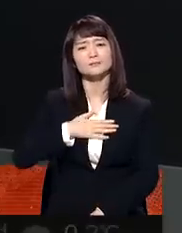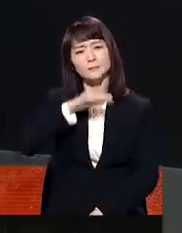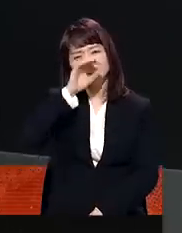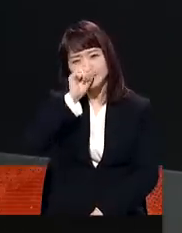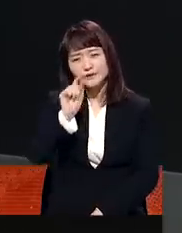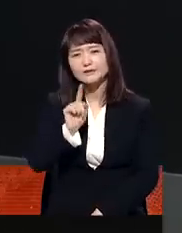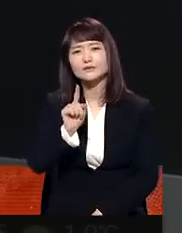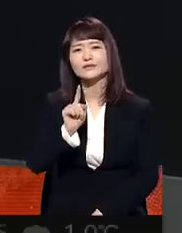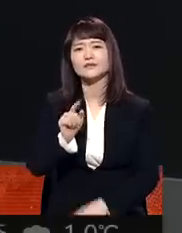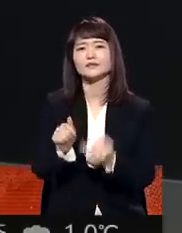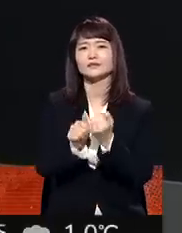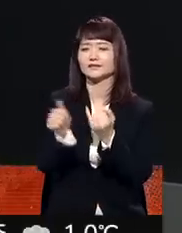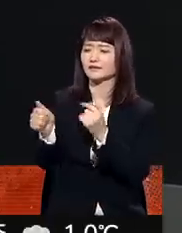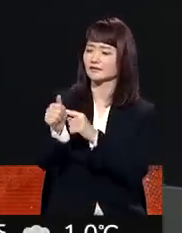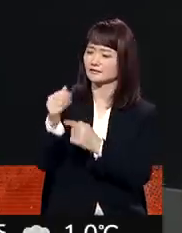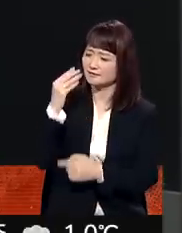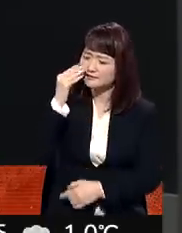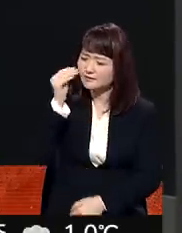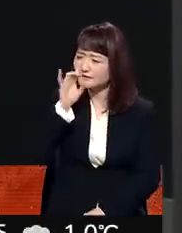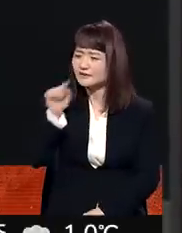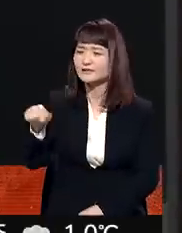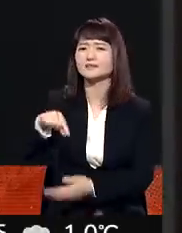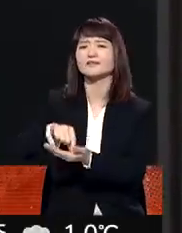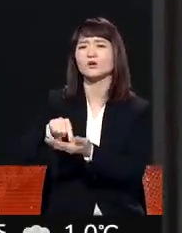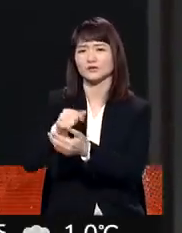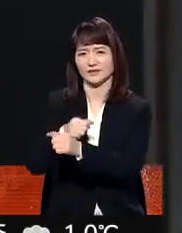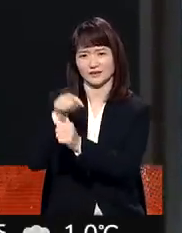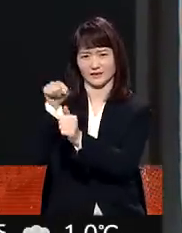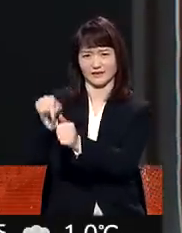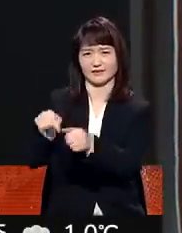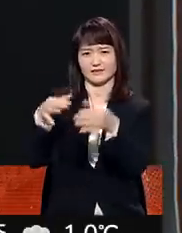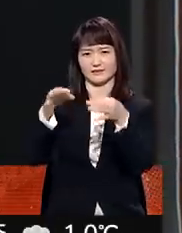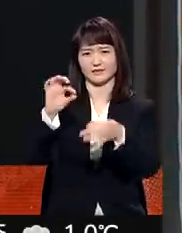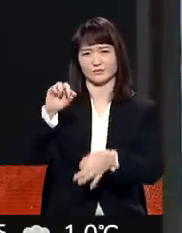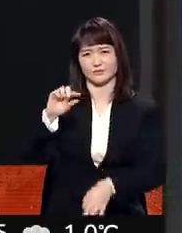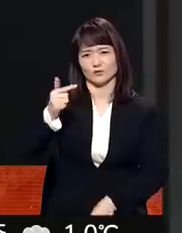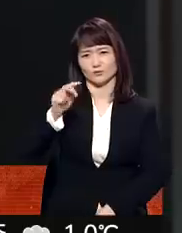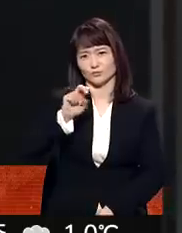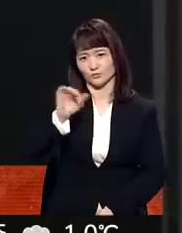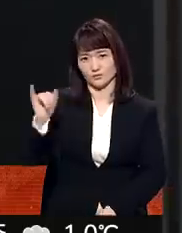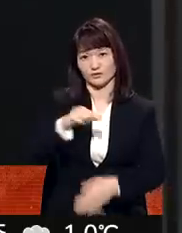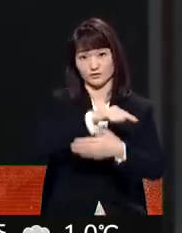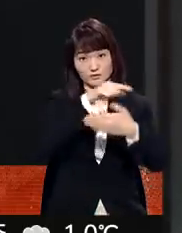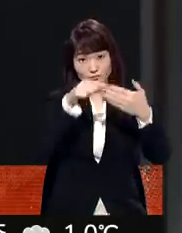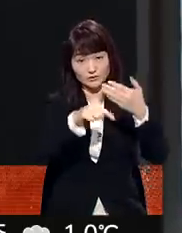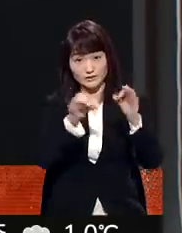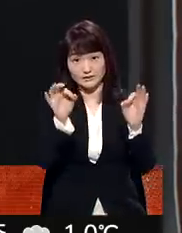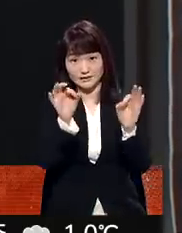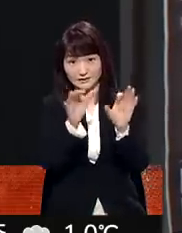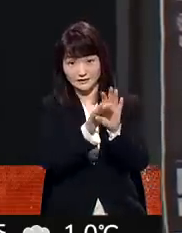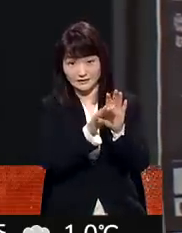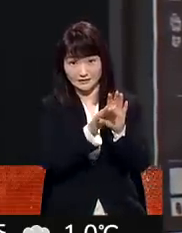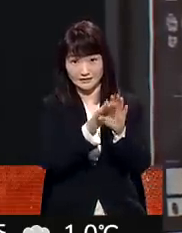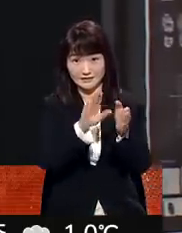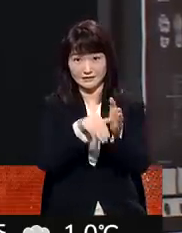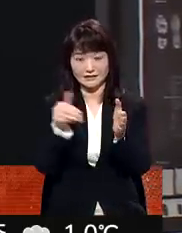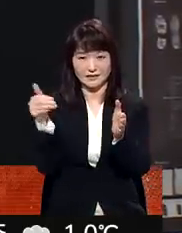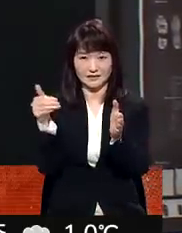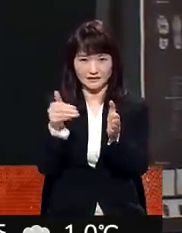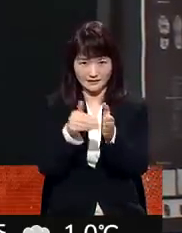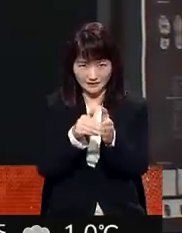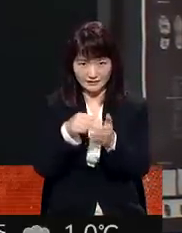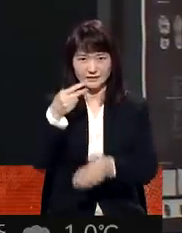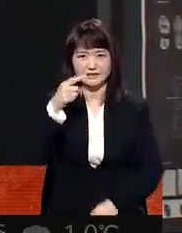이럽니다 남편이 적응 안 된다 적당히 해라 하신 김윤민 님 프로그램 없어질 때까지 쭉 사만 가족 하겠습니다